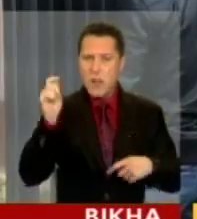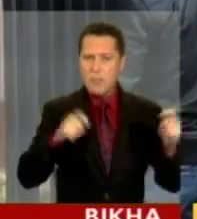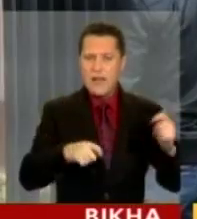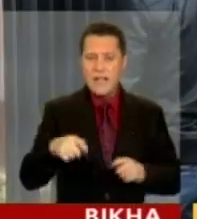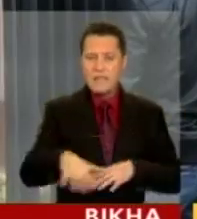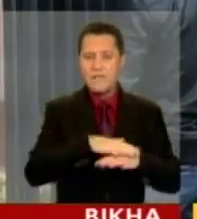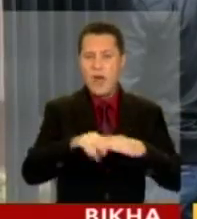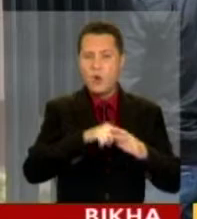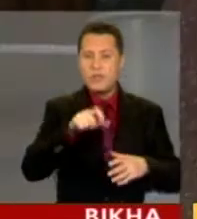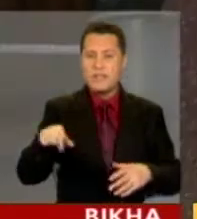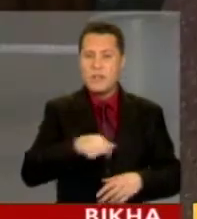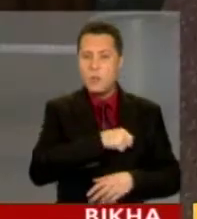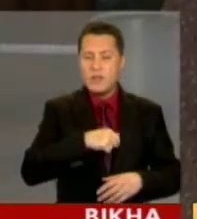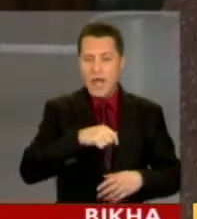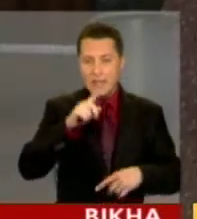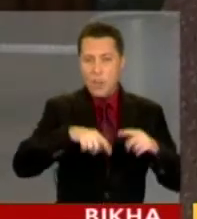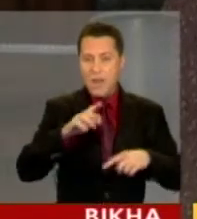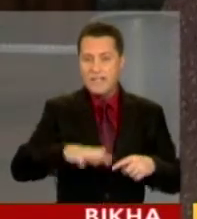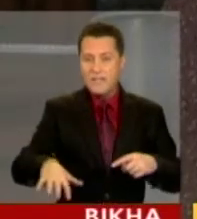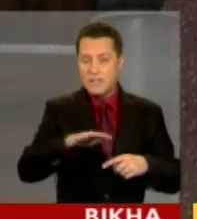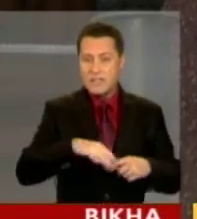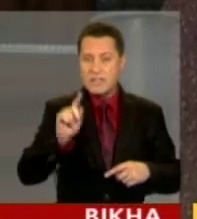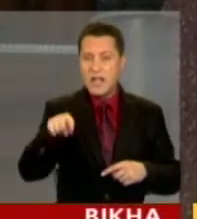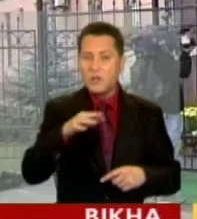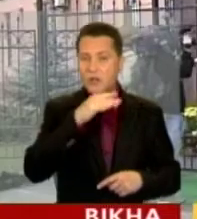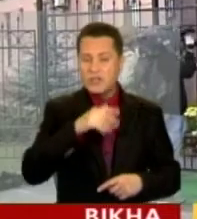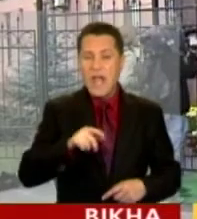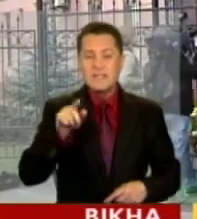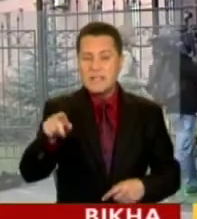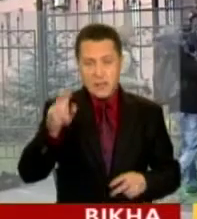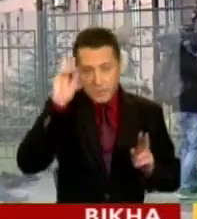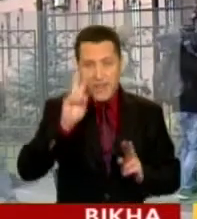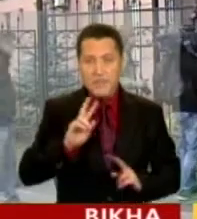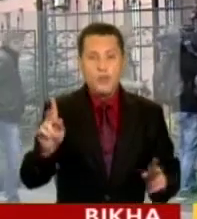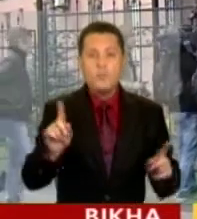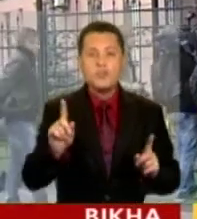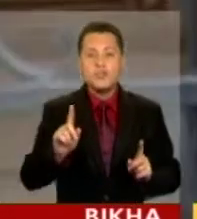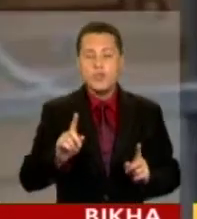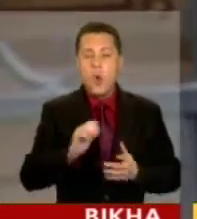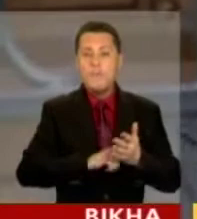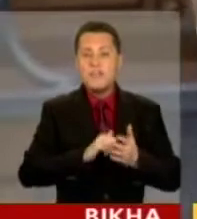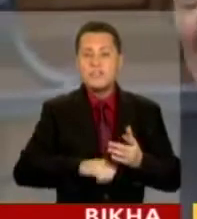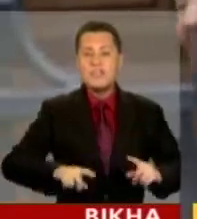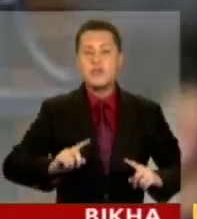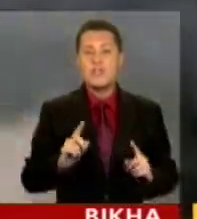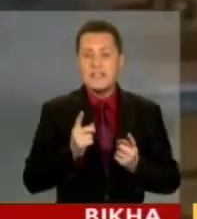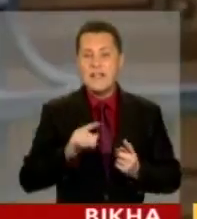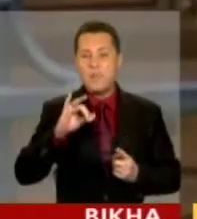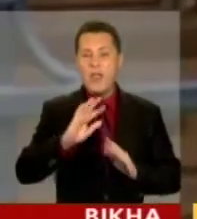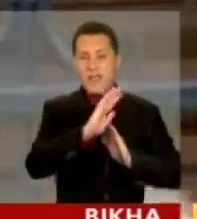народні депутати із батьківщини. І на той час їм не було відомо, що саме стало причиною затримання і